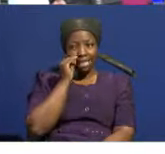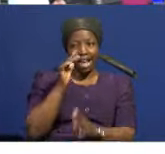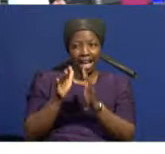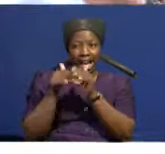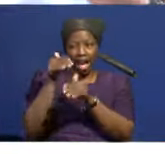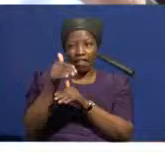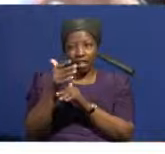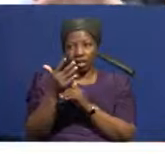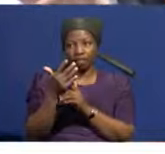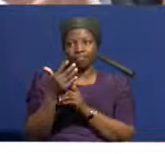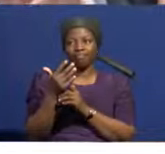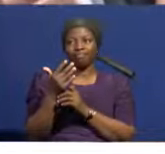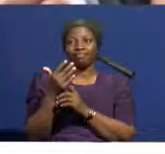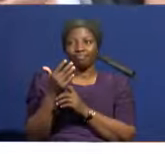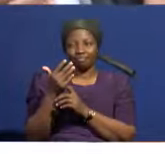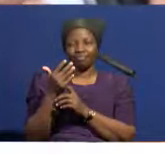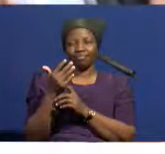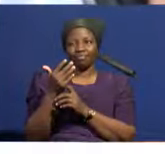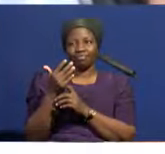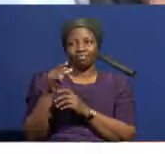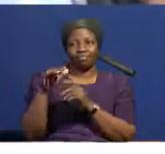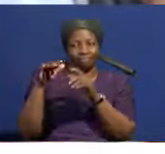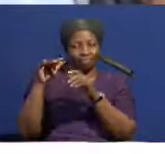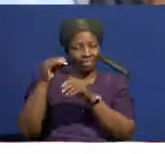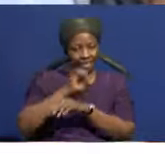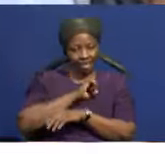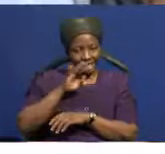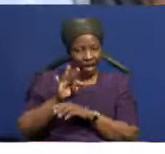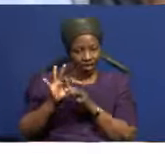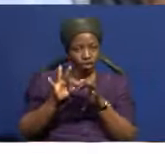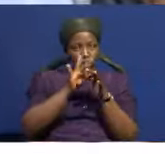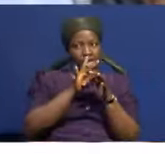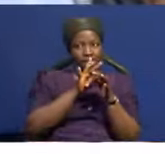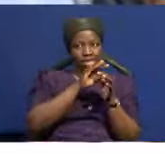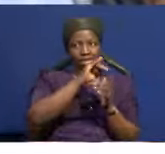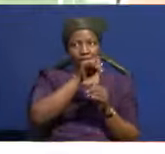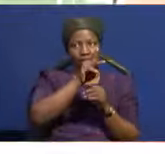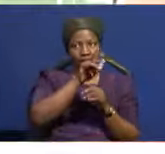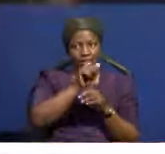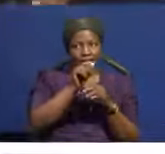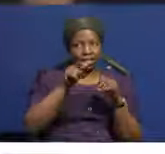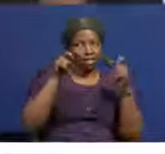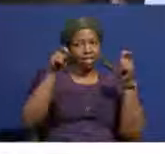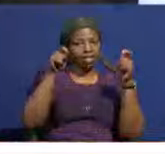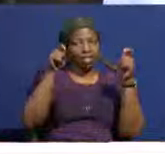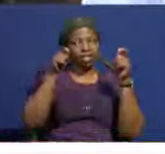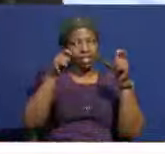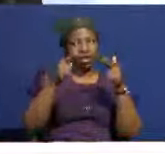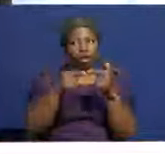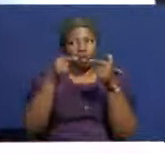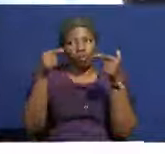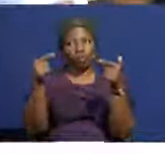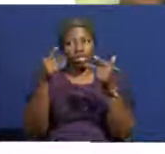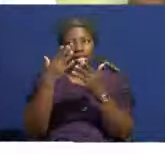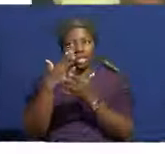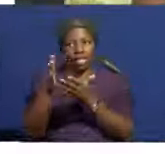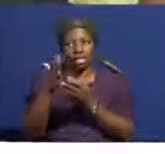wenzao katika uwanja wa JKIA katika mgomo wa kupinga kukodishwa kwa uwanja huo kwa kampuni ya Dani.